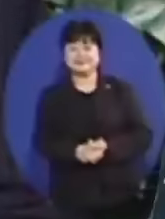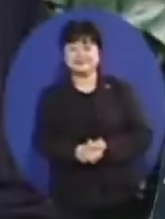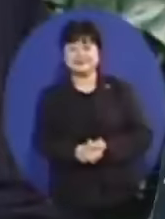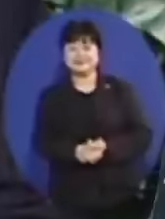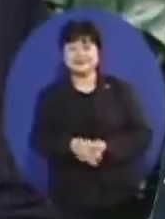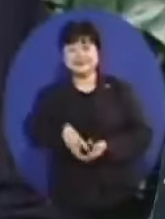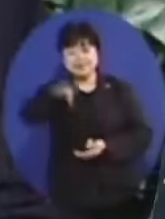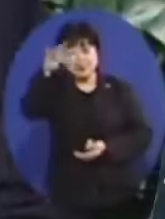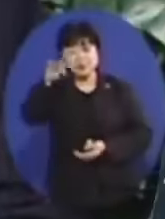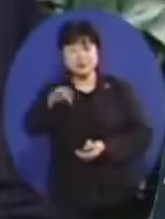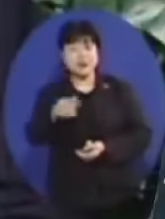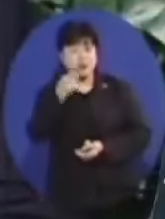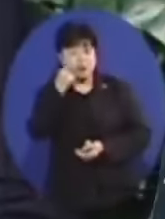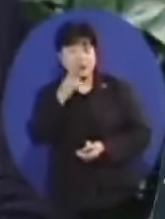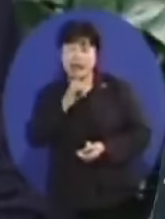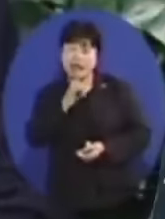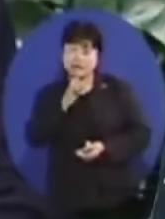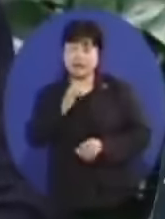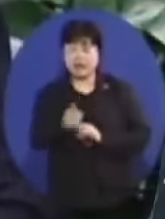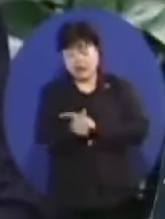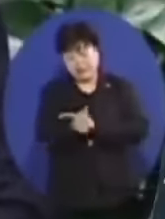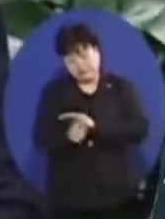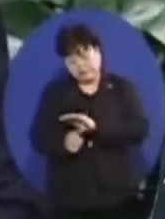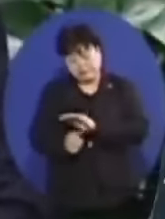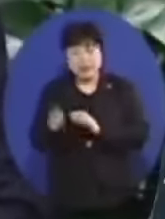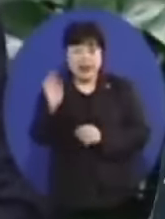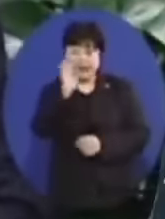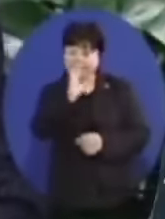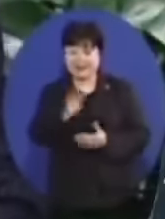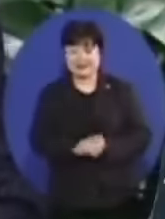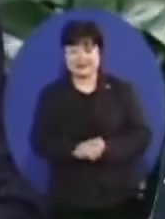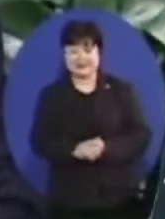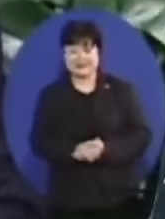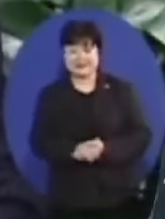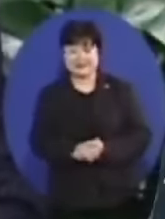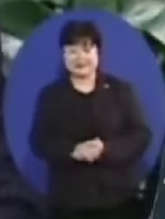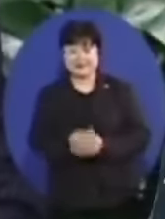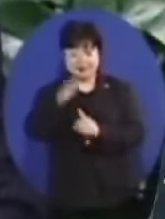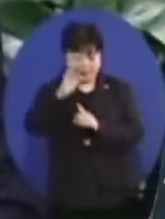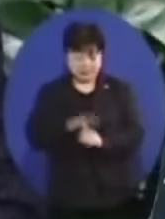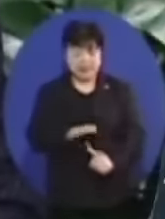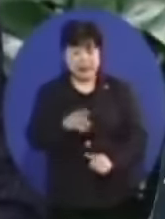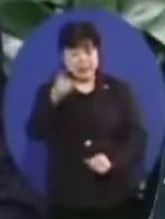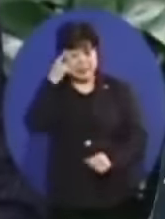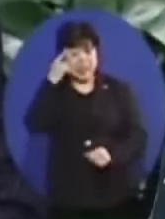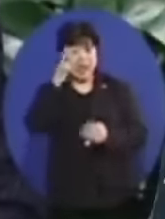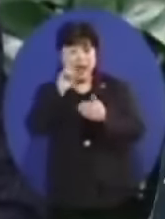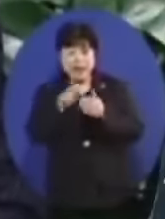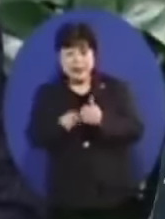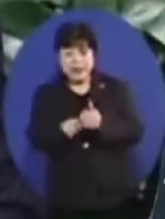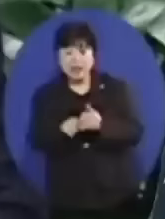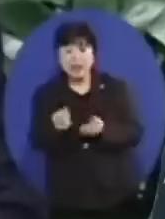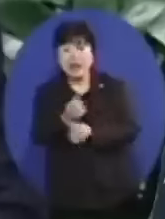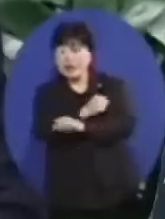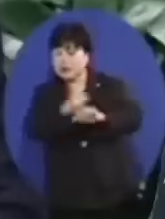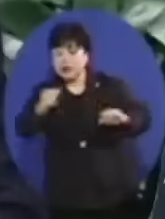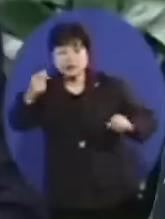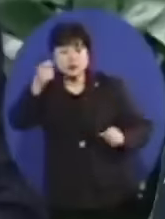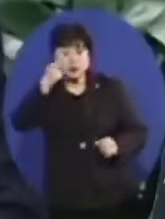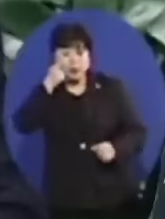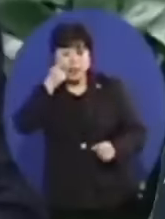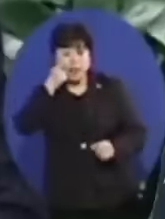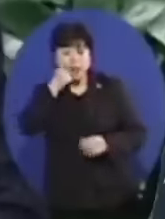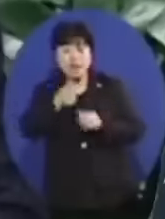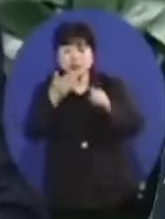시작부터 나는 못한다, 안 된다, 할 수 없다, 실패다 그렇게 생각하면 아무것도 넓힐 것도 없고 하나님이 주실